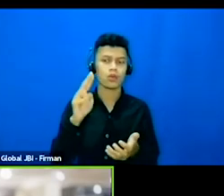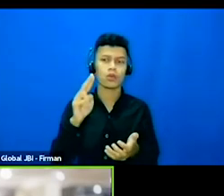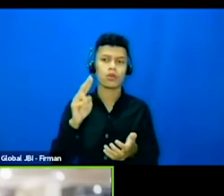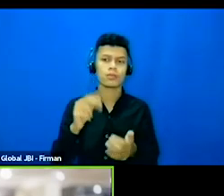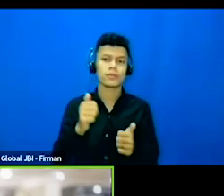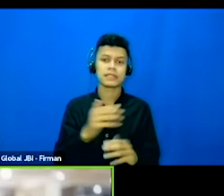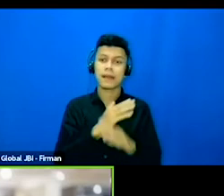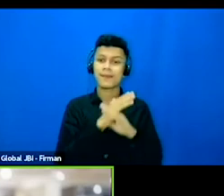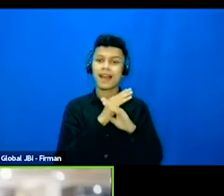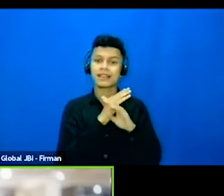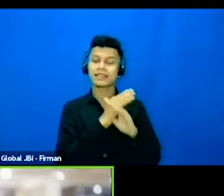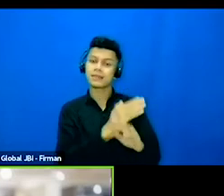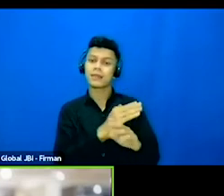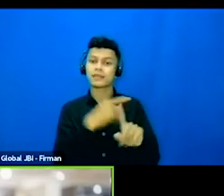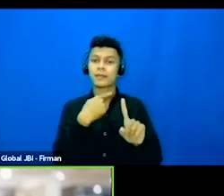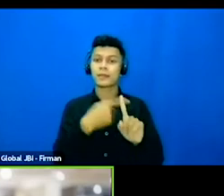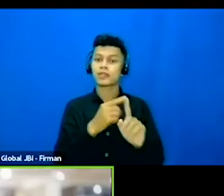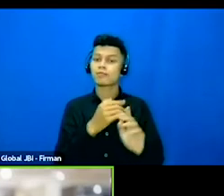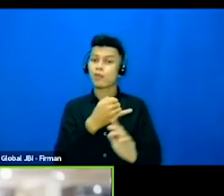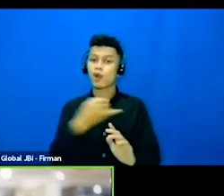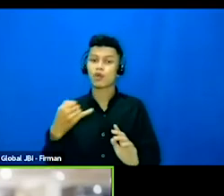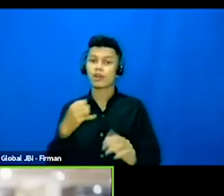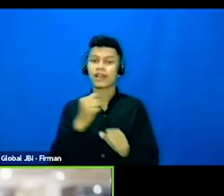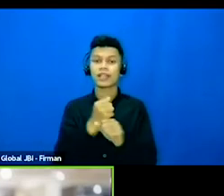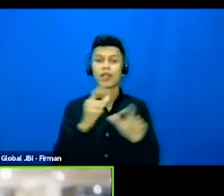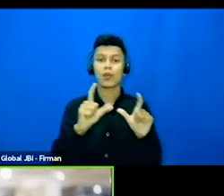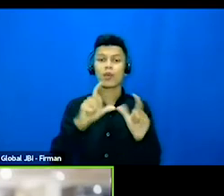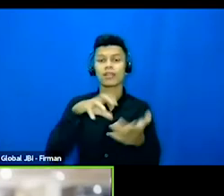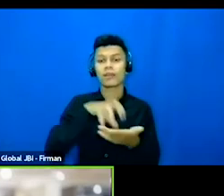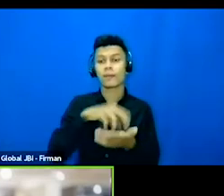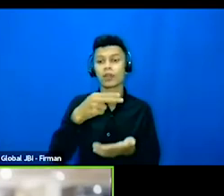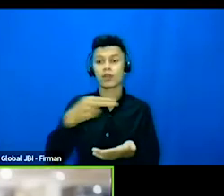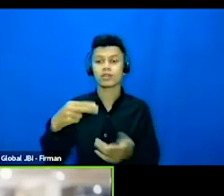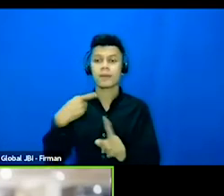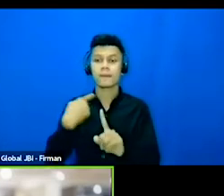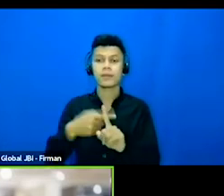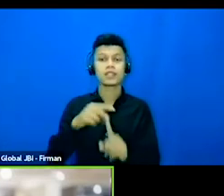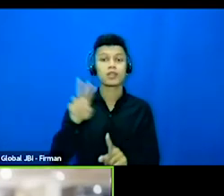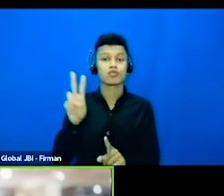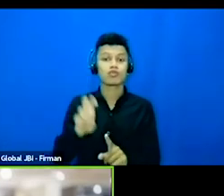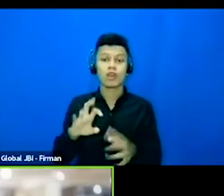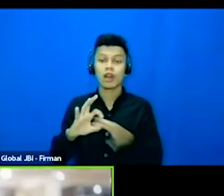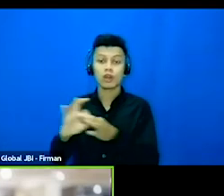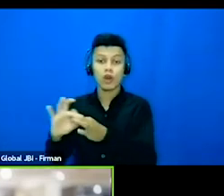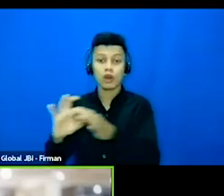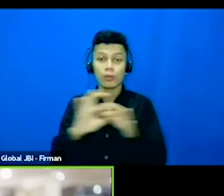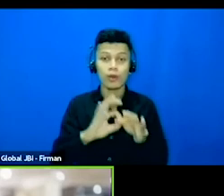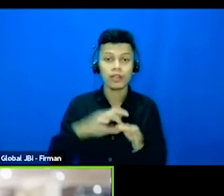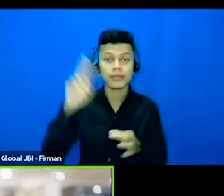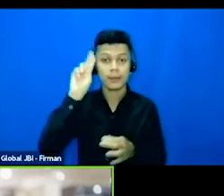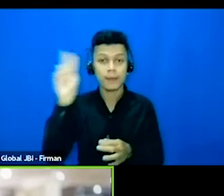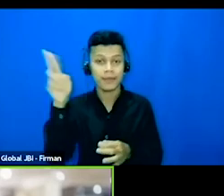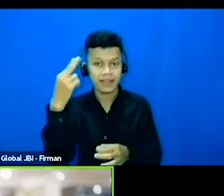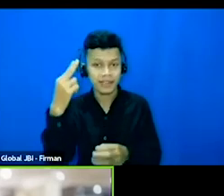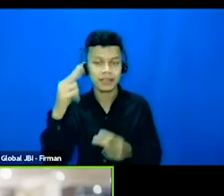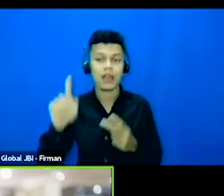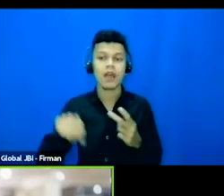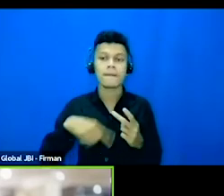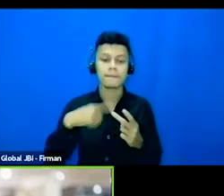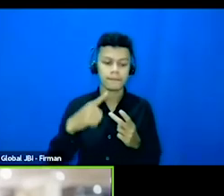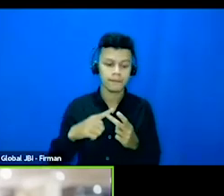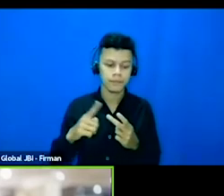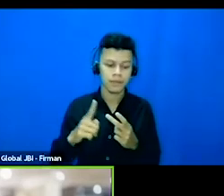mengantisipasi dan mengurangi genosida Indonesia dan diperlukan juga kolaborasi antara pemerintah Kemudian dari